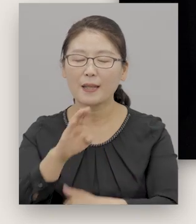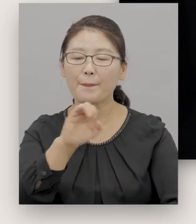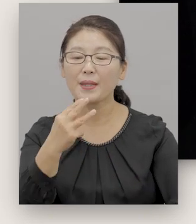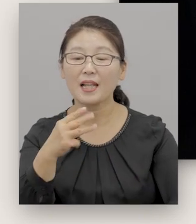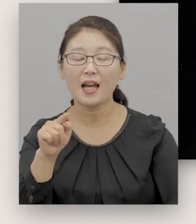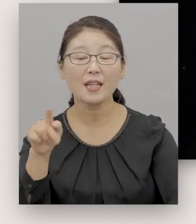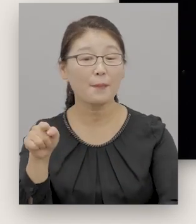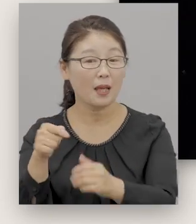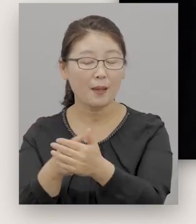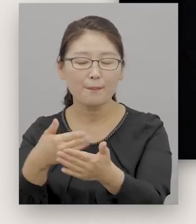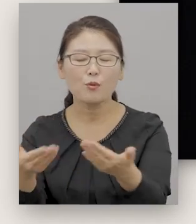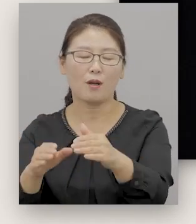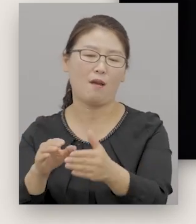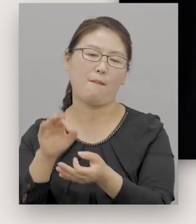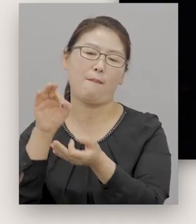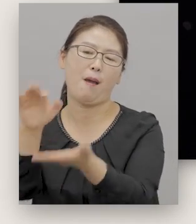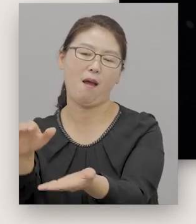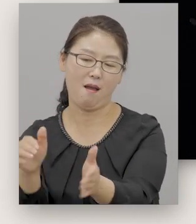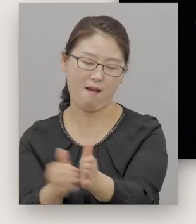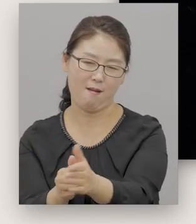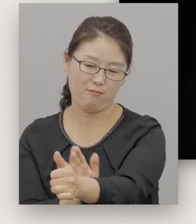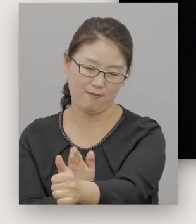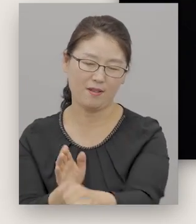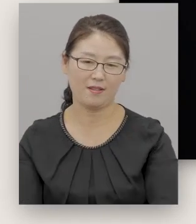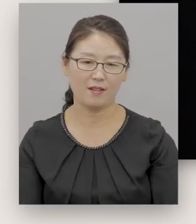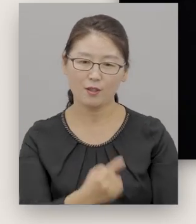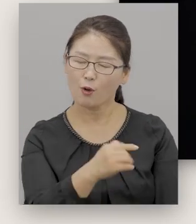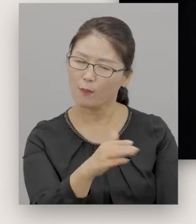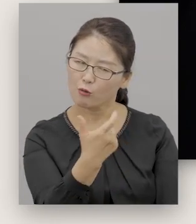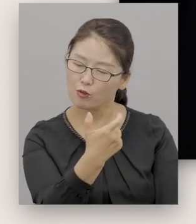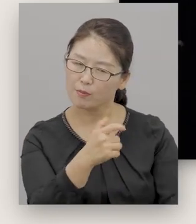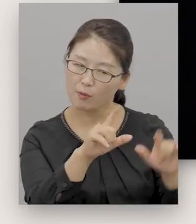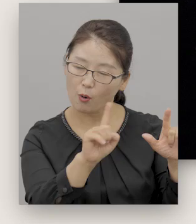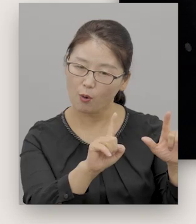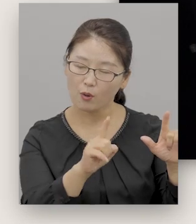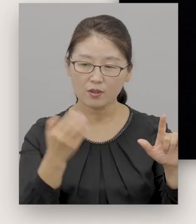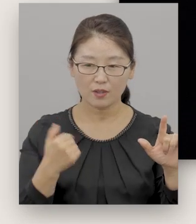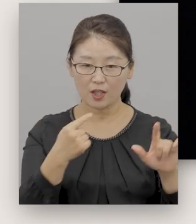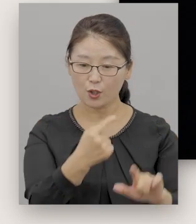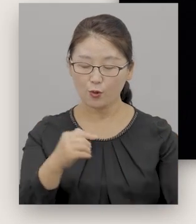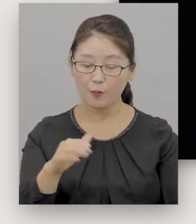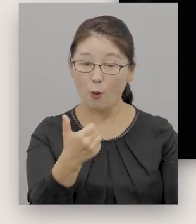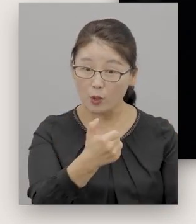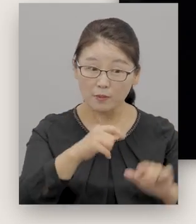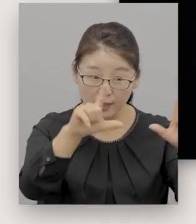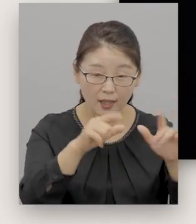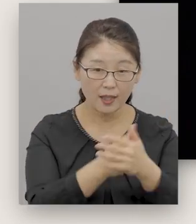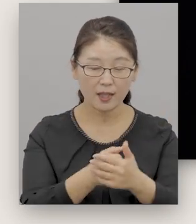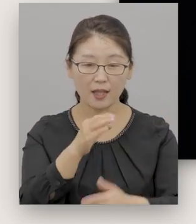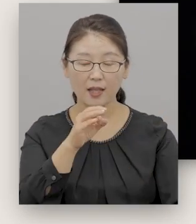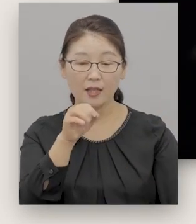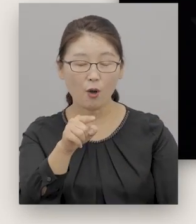미술관에 기증을 해달라. 사실 이제 66년 정도 됐으면 이미 아까 1950년도에 아렌스버그